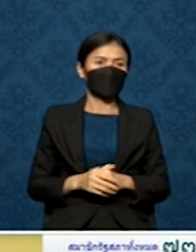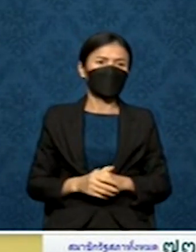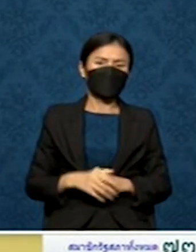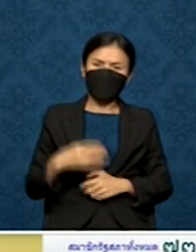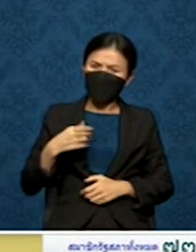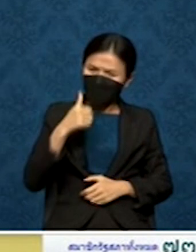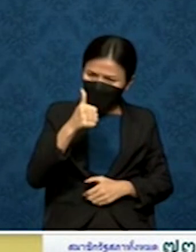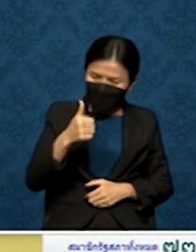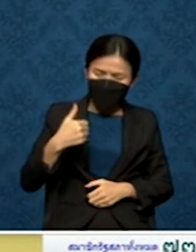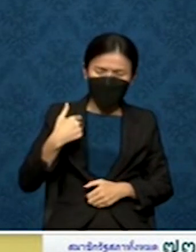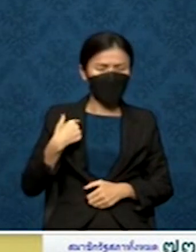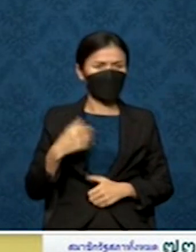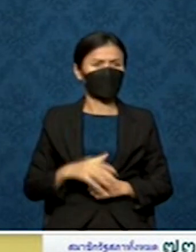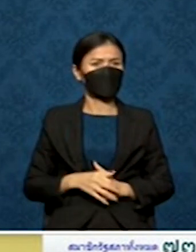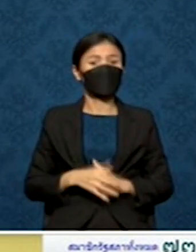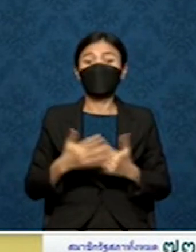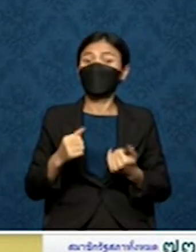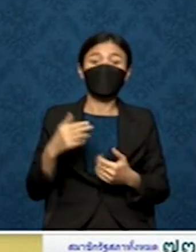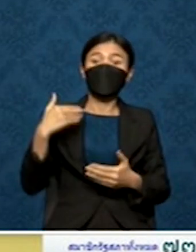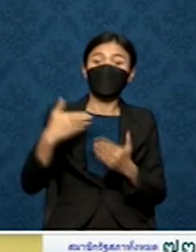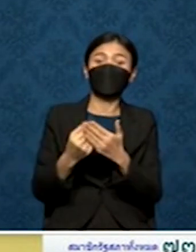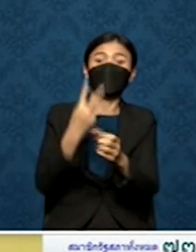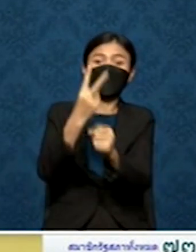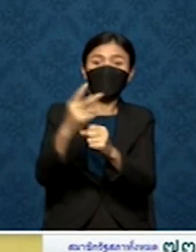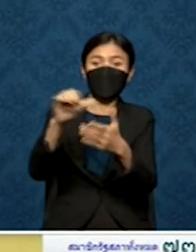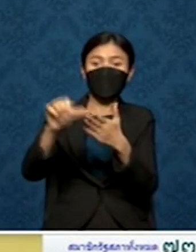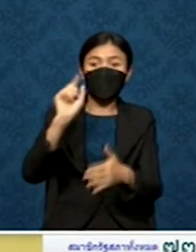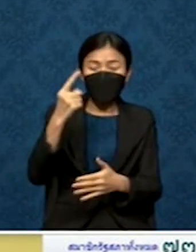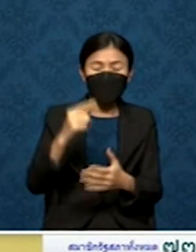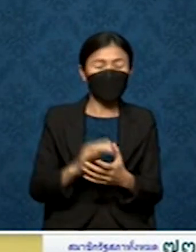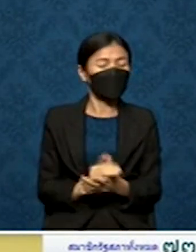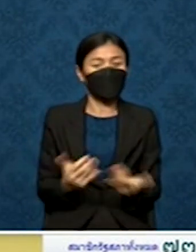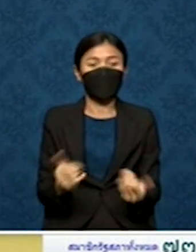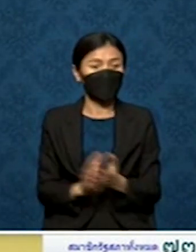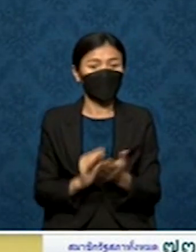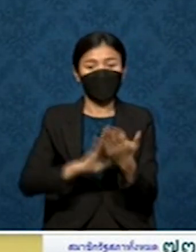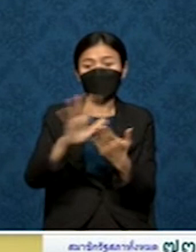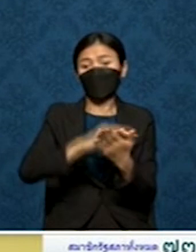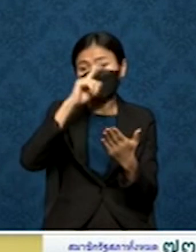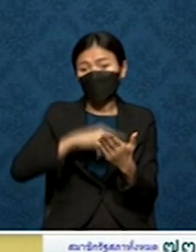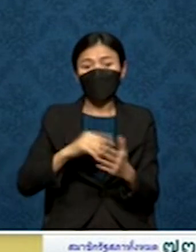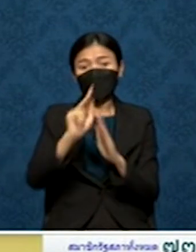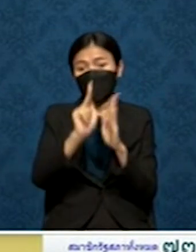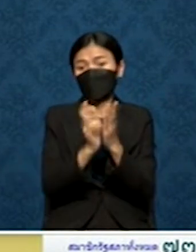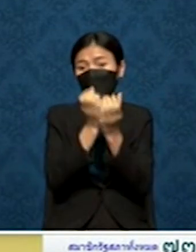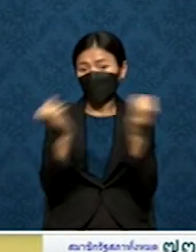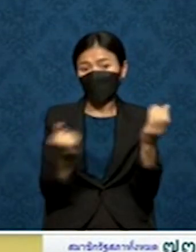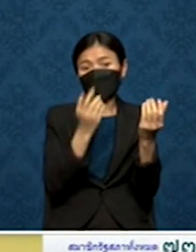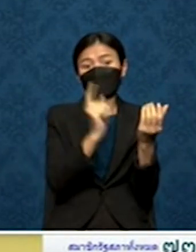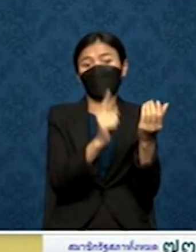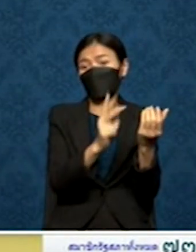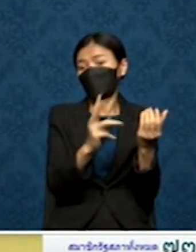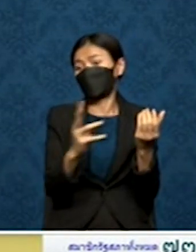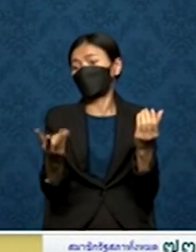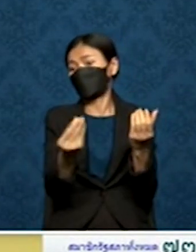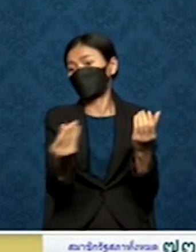มาแค่2ปีแล้วท่านจะแก้แล้วผมก็บอกว่าประเทศไทยเนี่ยรัฐธรรมนูญไม่รู้จะมีกี่ฉบับถ้